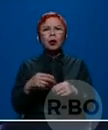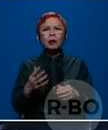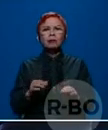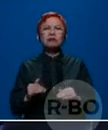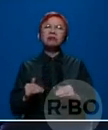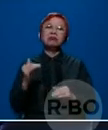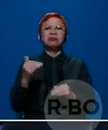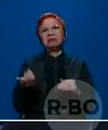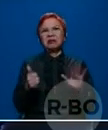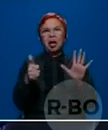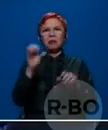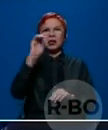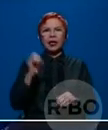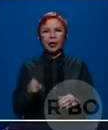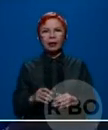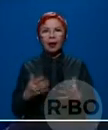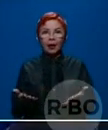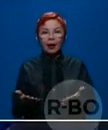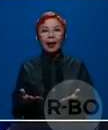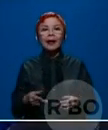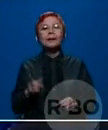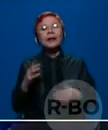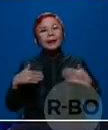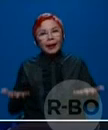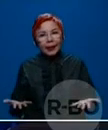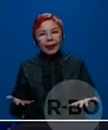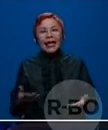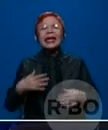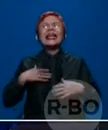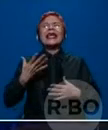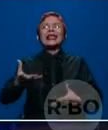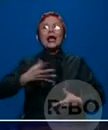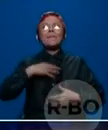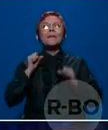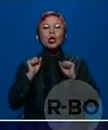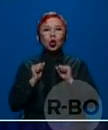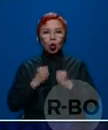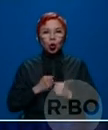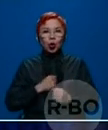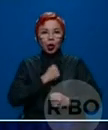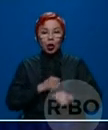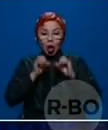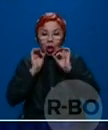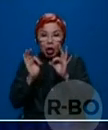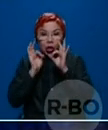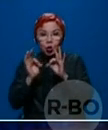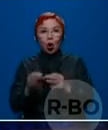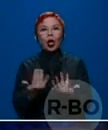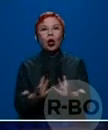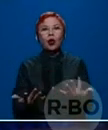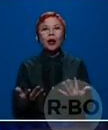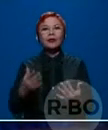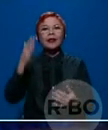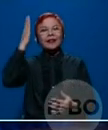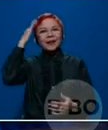6% di sini butuhnya edukasi dan edukasi itu perlu daya picu daya kejut kalau